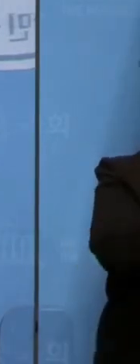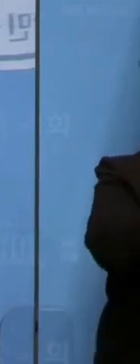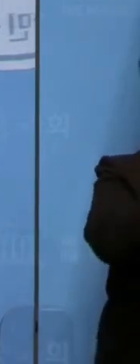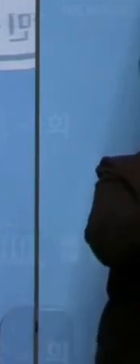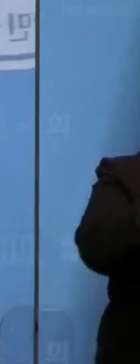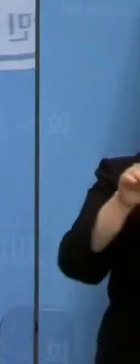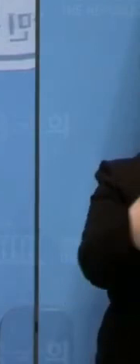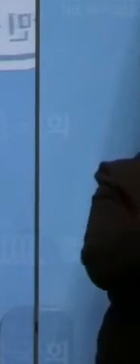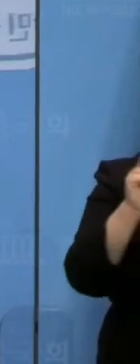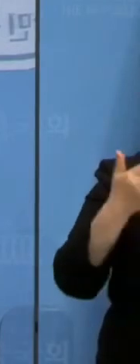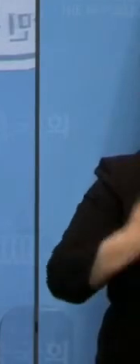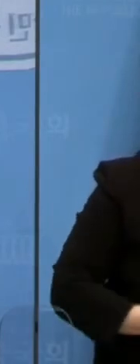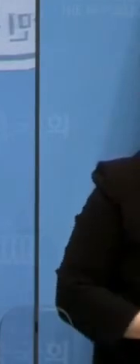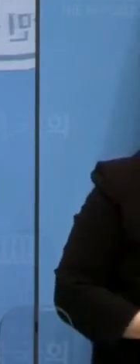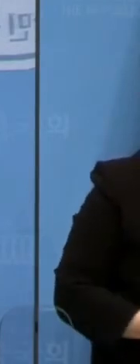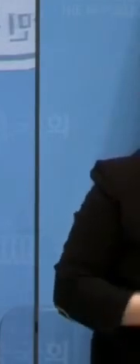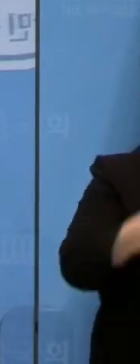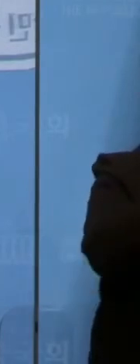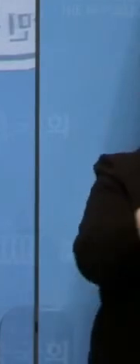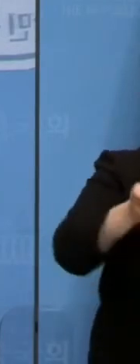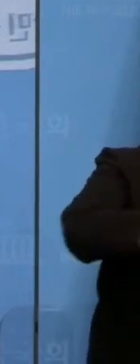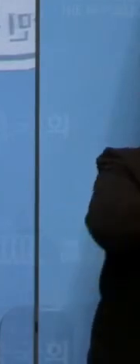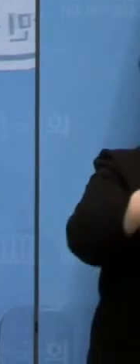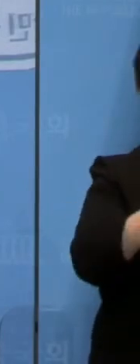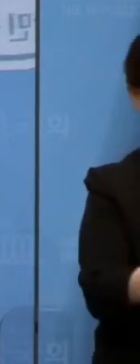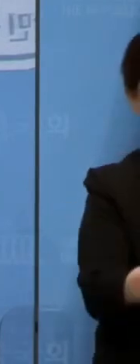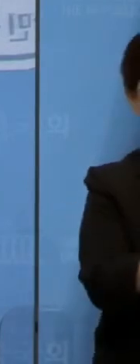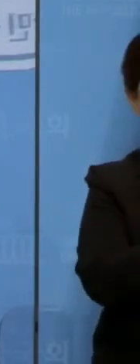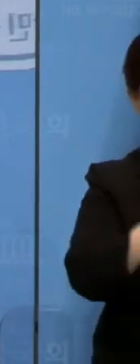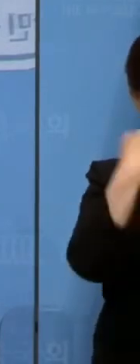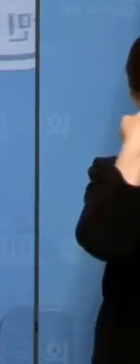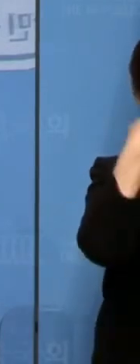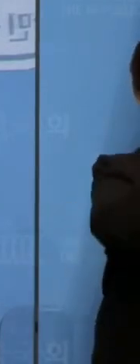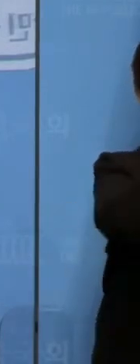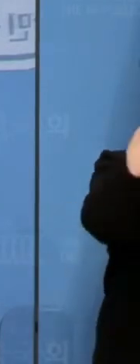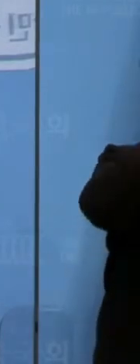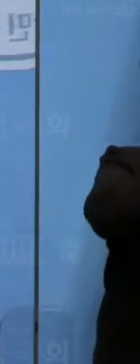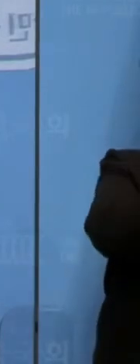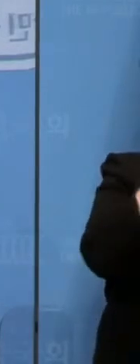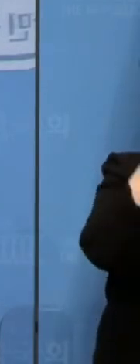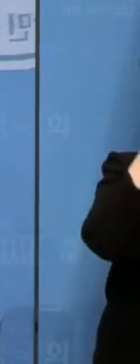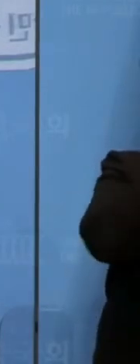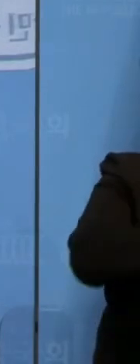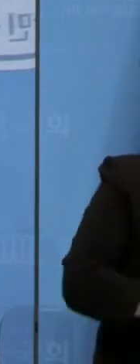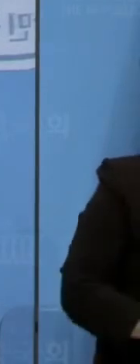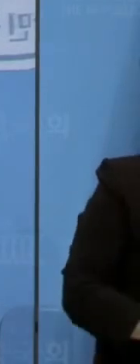운동장이 너무 기울어지면 아무도 똑바로 설 수 없습니다.